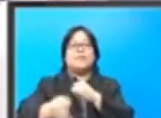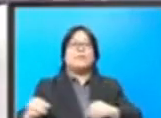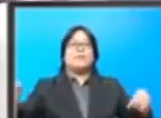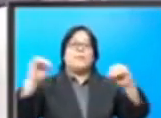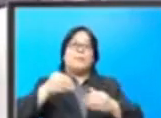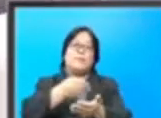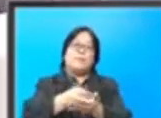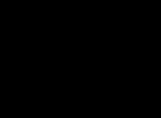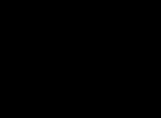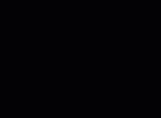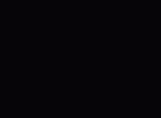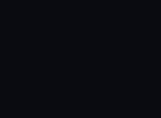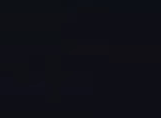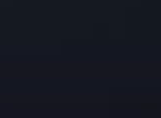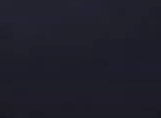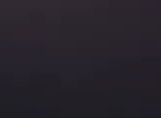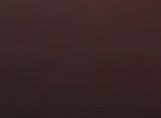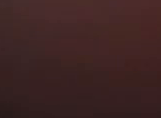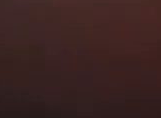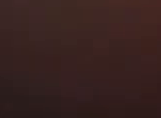tidak peruntukan yang diberikan